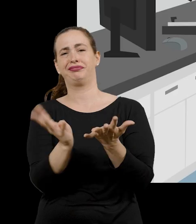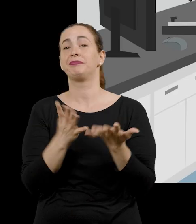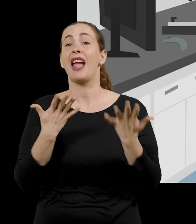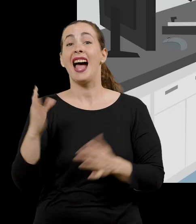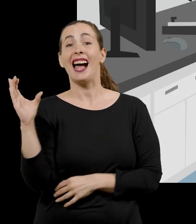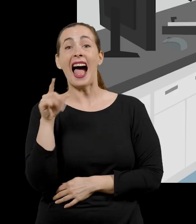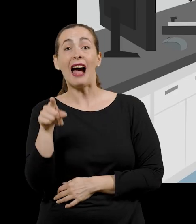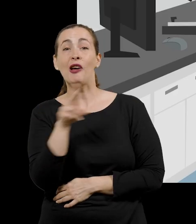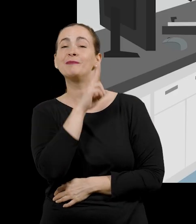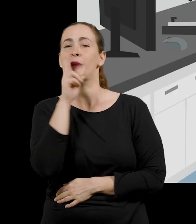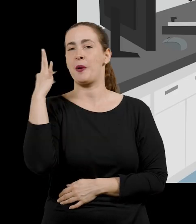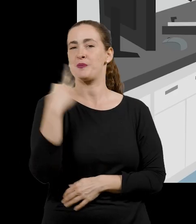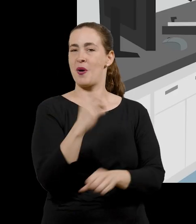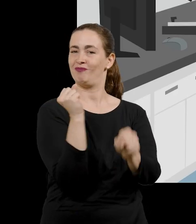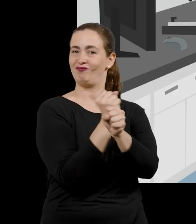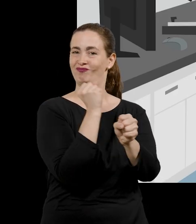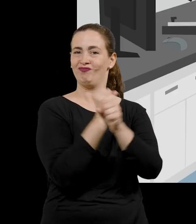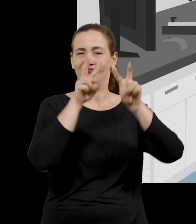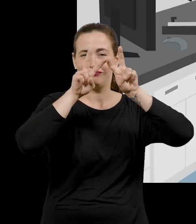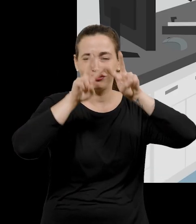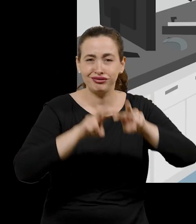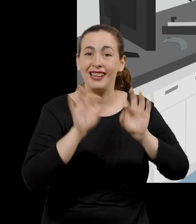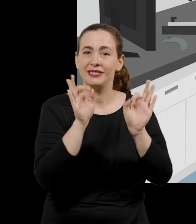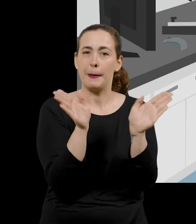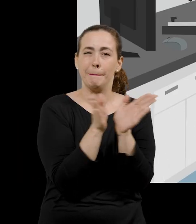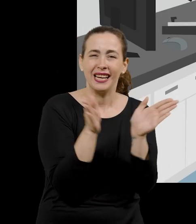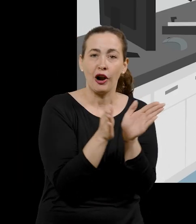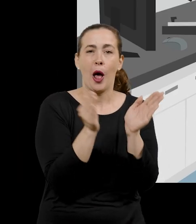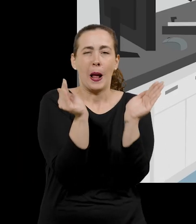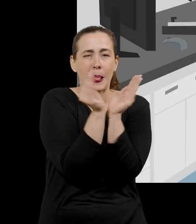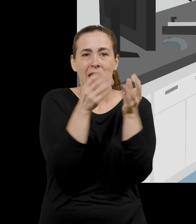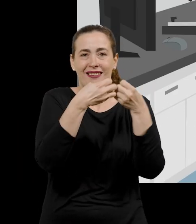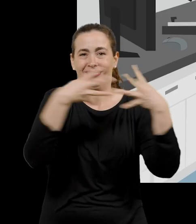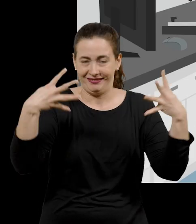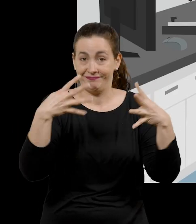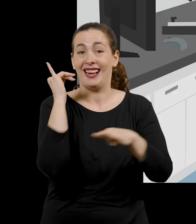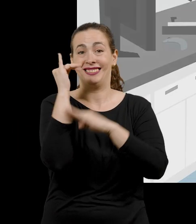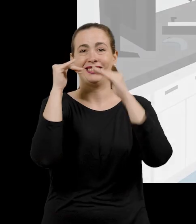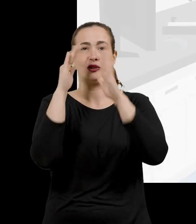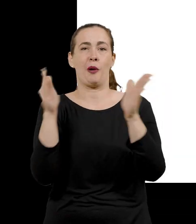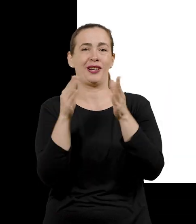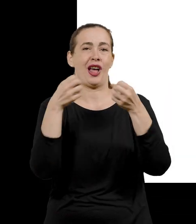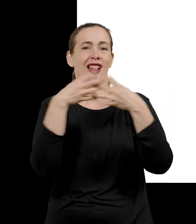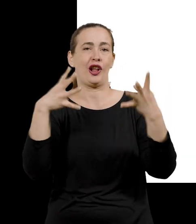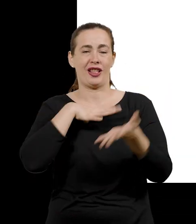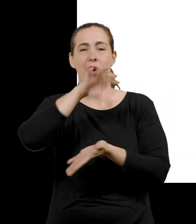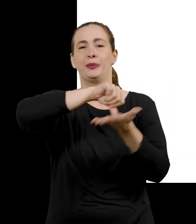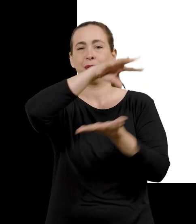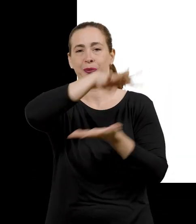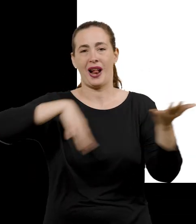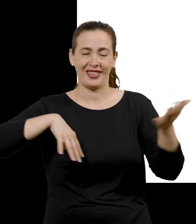Carles pot seguir investigant la micro- i nanoelectrònica a l'Institut de Microelectrònica de Barcelona.